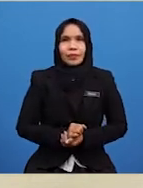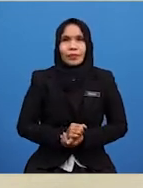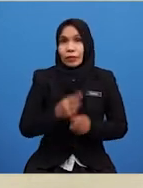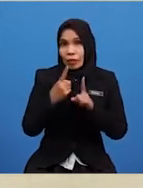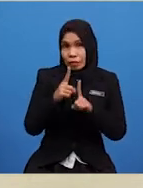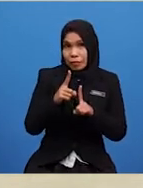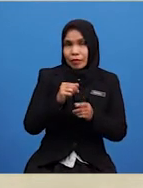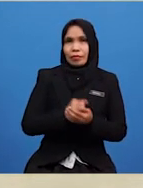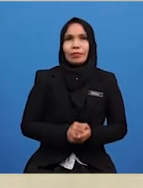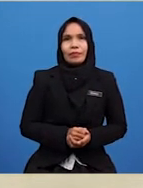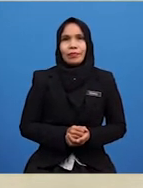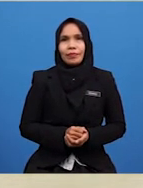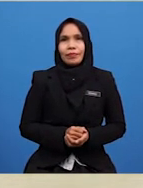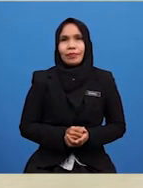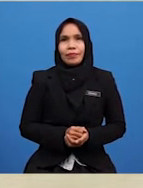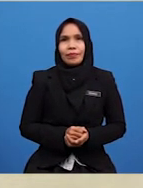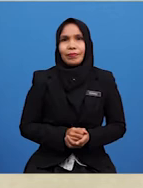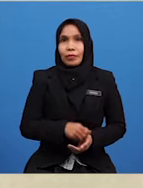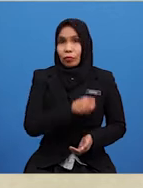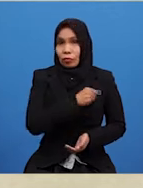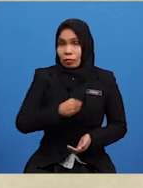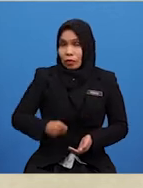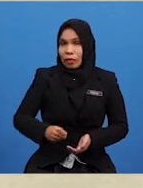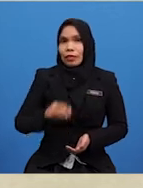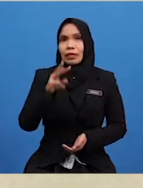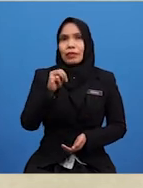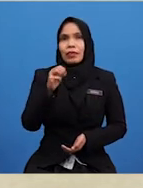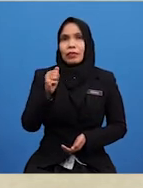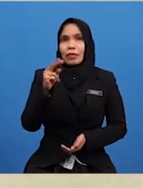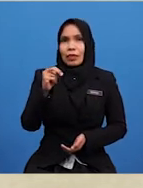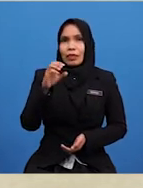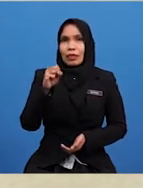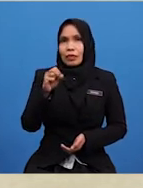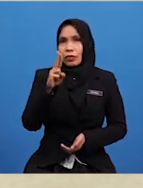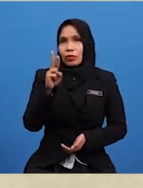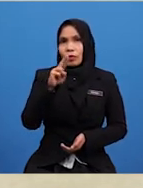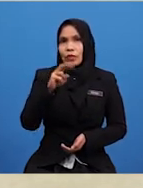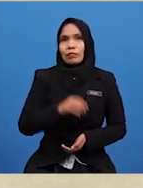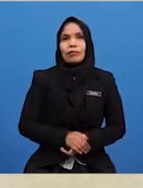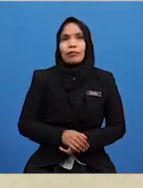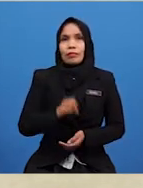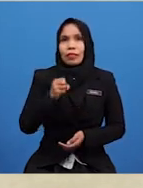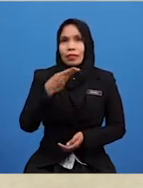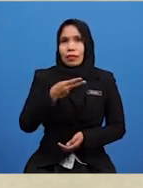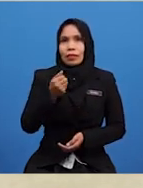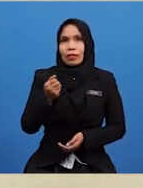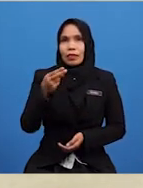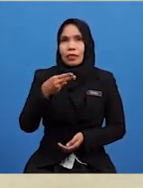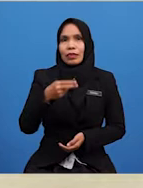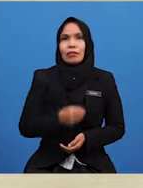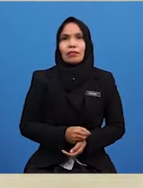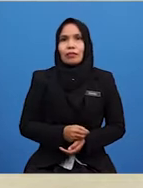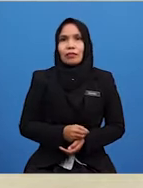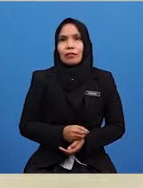Jawapannya ialah Sultan Mansur Shah mengutuskan surat kepada Liu Yu kerana tingkah laku